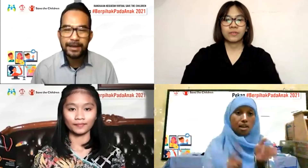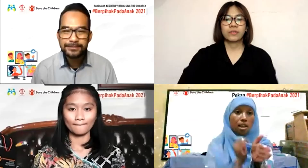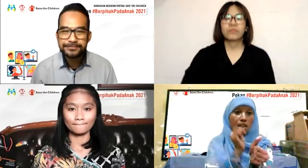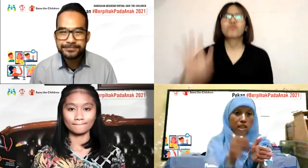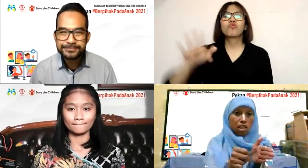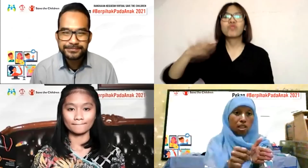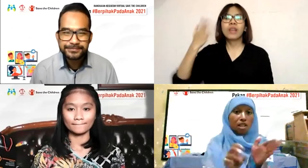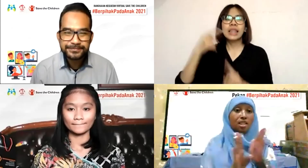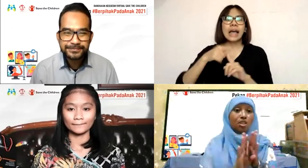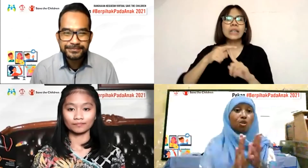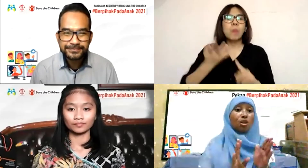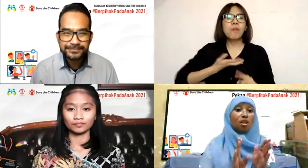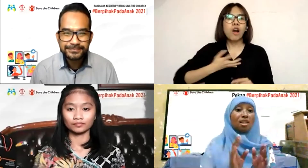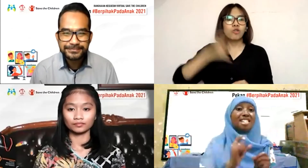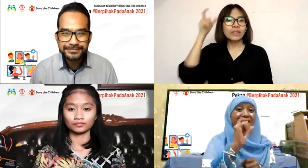jadi apa?